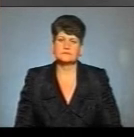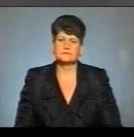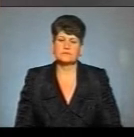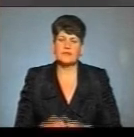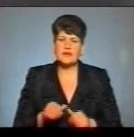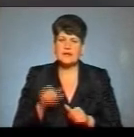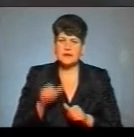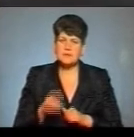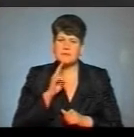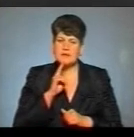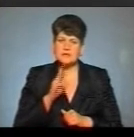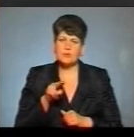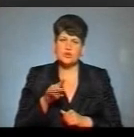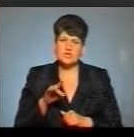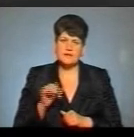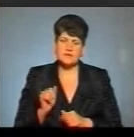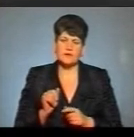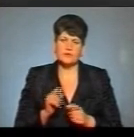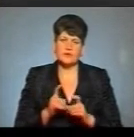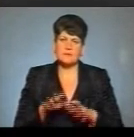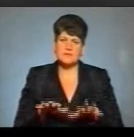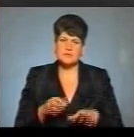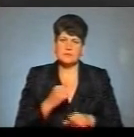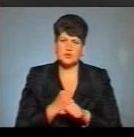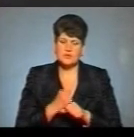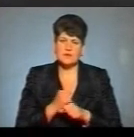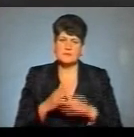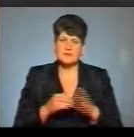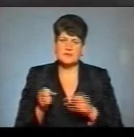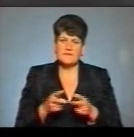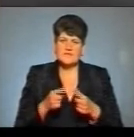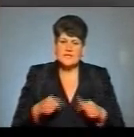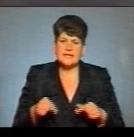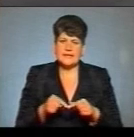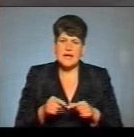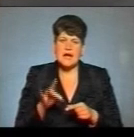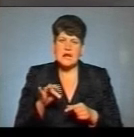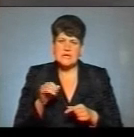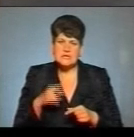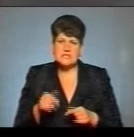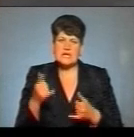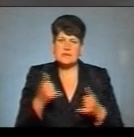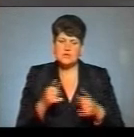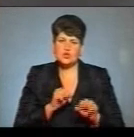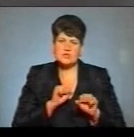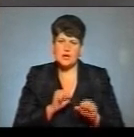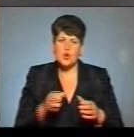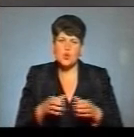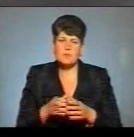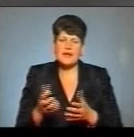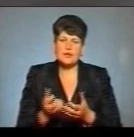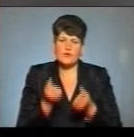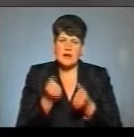Окрім кременецьких та почаївських вогнеборців, на місці працювали і фахівці відділення радіаційного та хімічного захисту, групи рятувальних